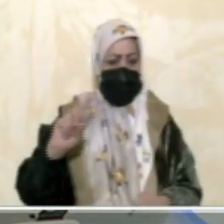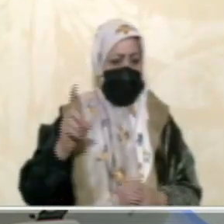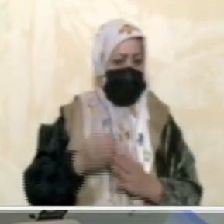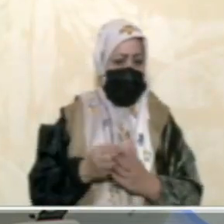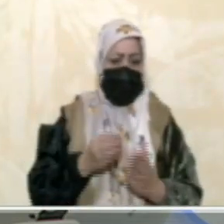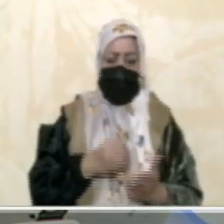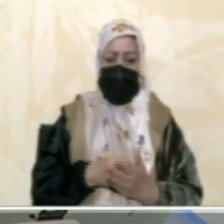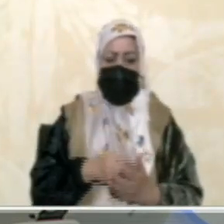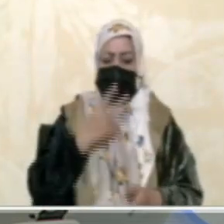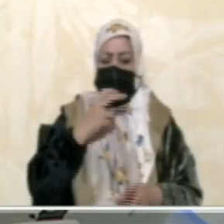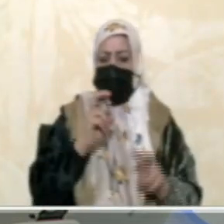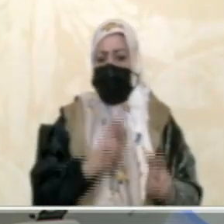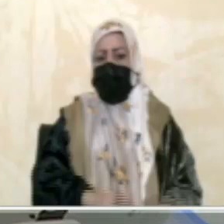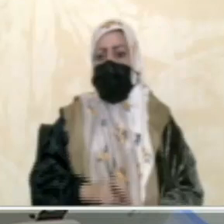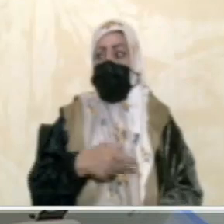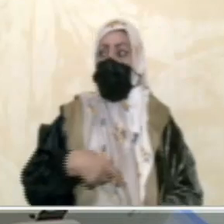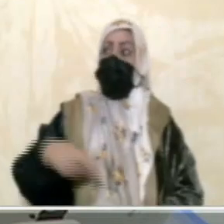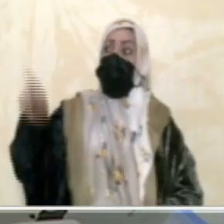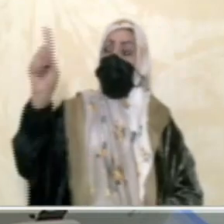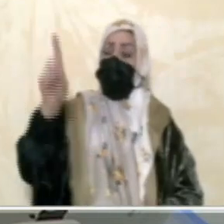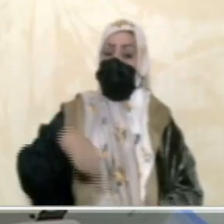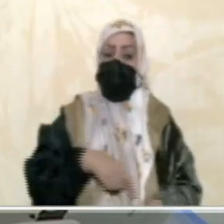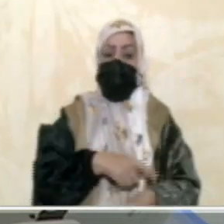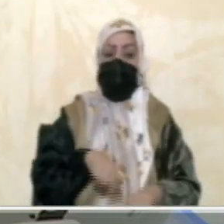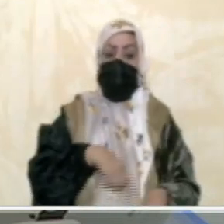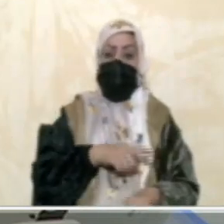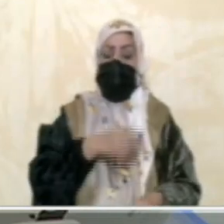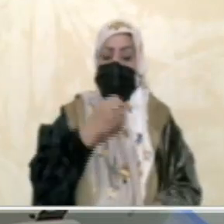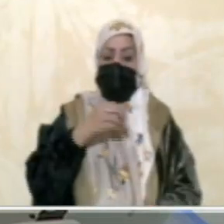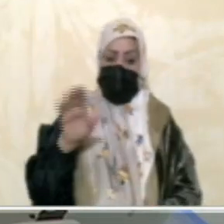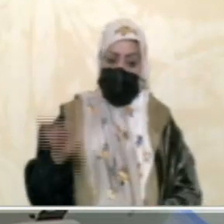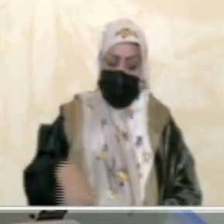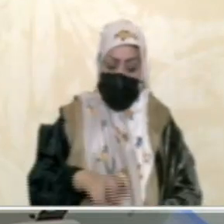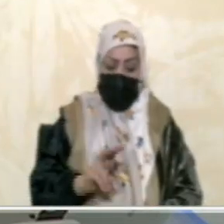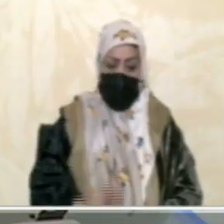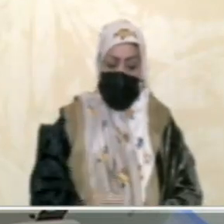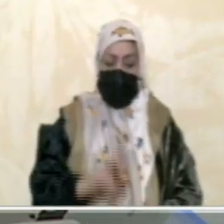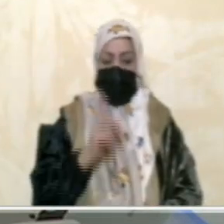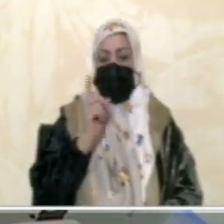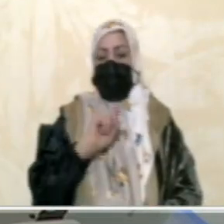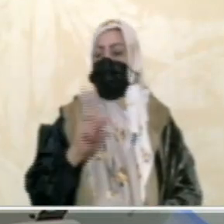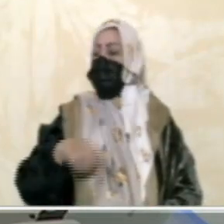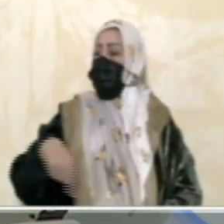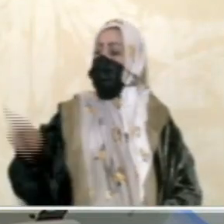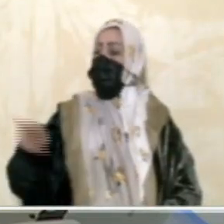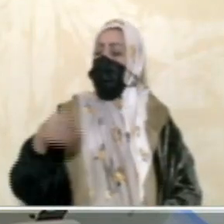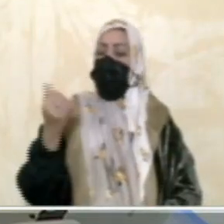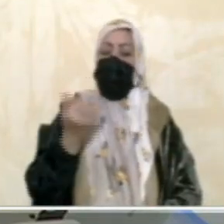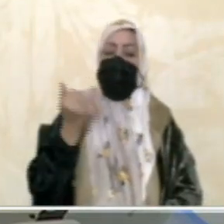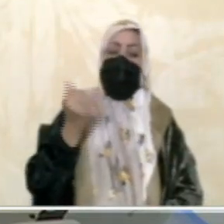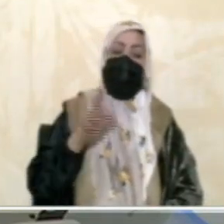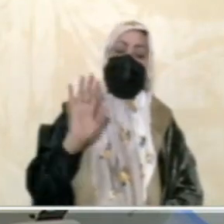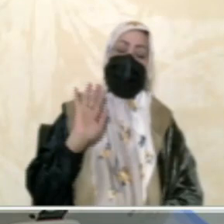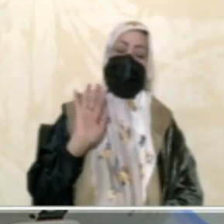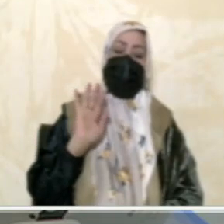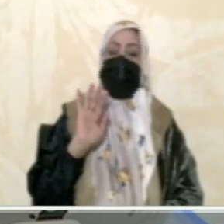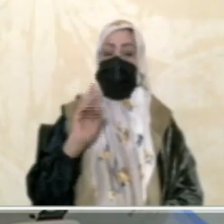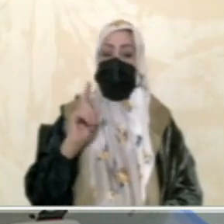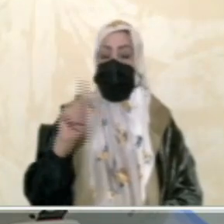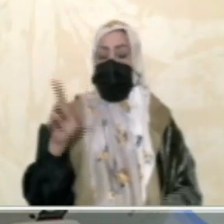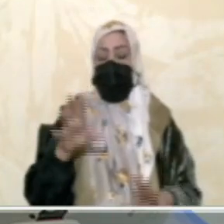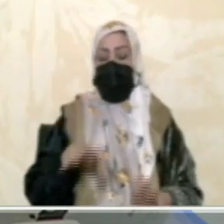يسمعني الان لا يجوز لانسان ان يحجز مكانا في المسجد ثم يذهب الى